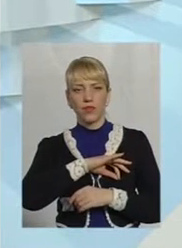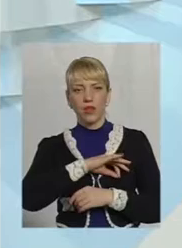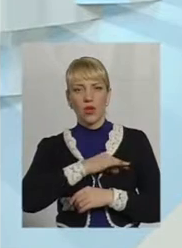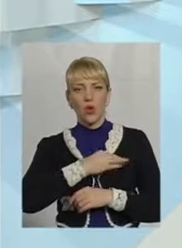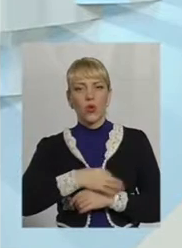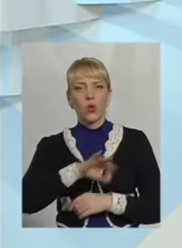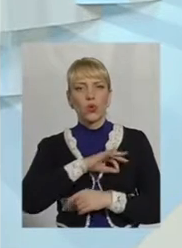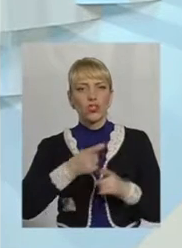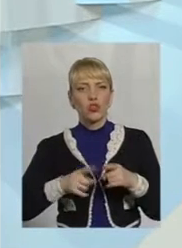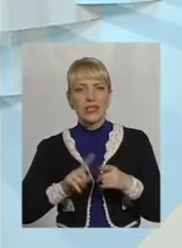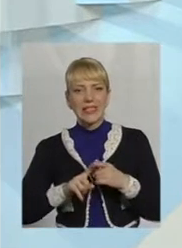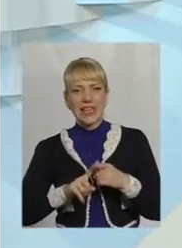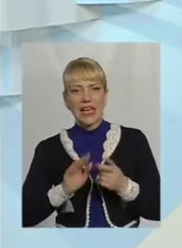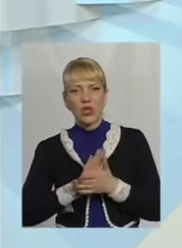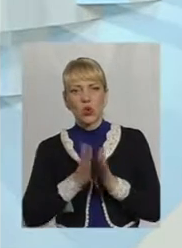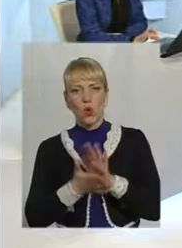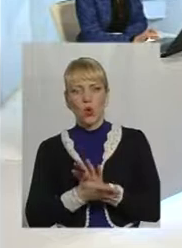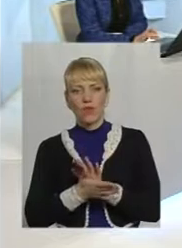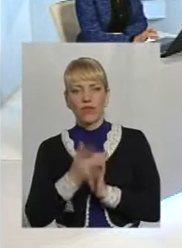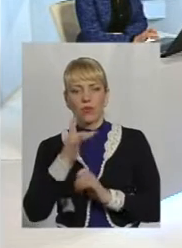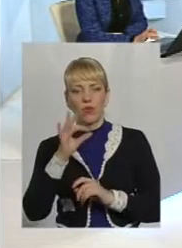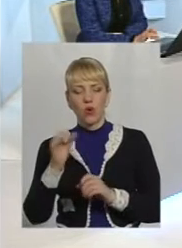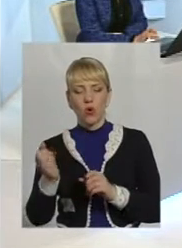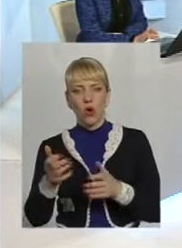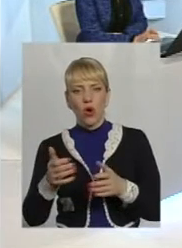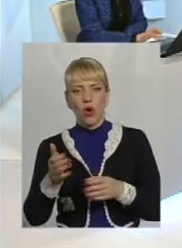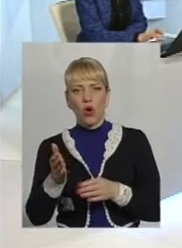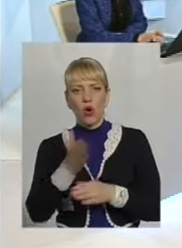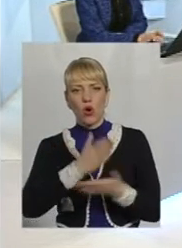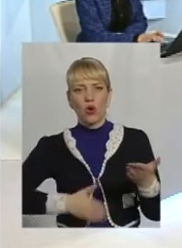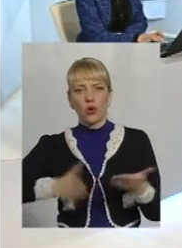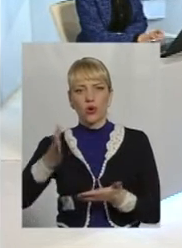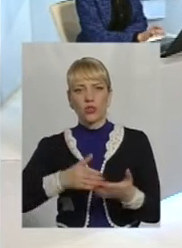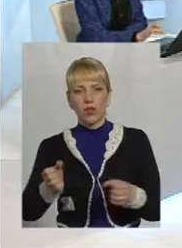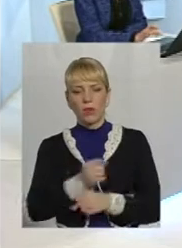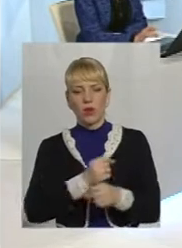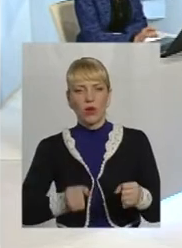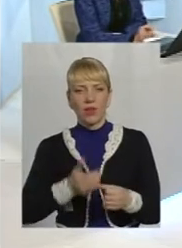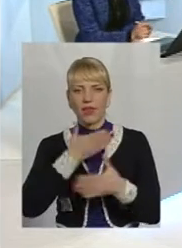цей договір про роззброєння не має сили.